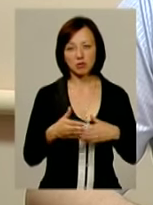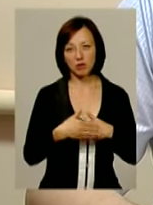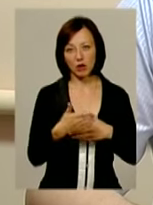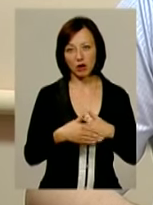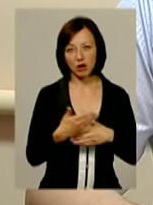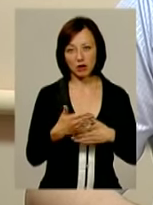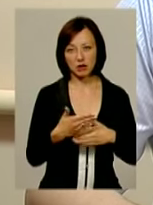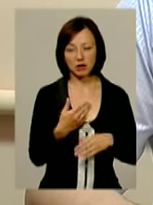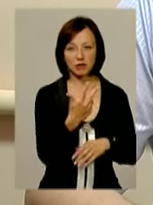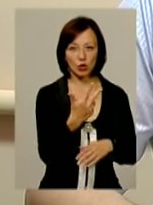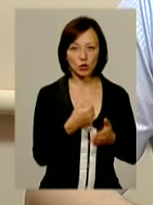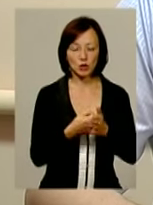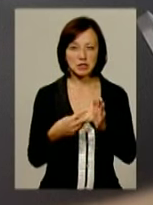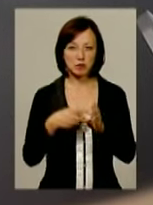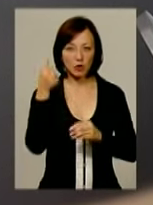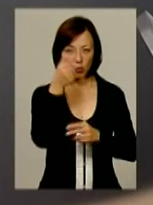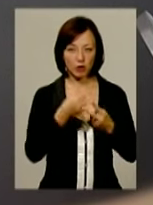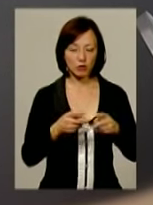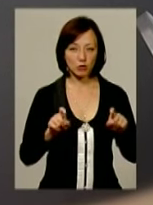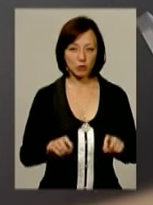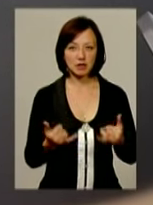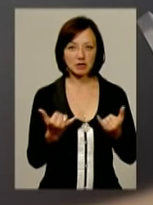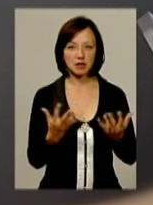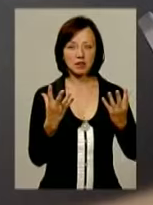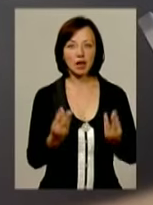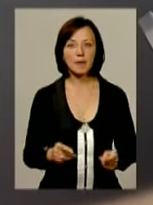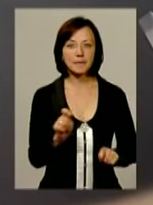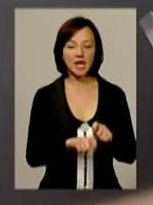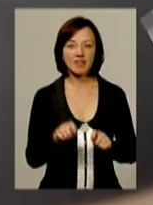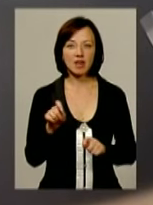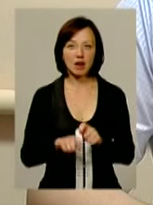від 3 до 7 років позбавлення волі. На даний час перевіряється